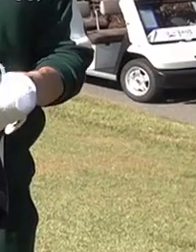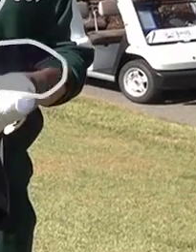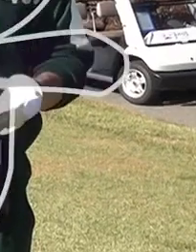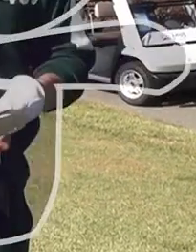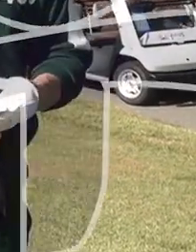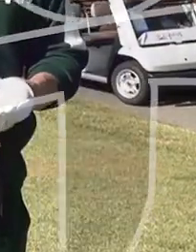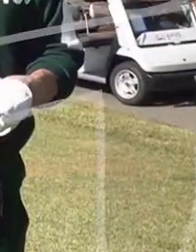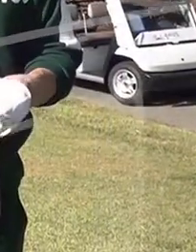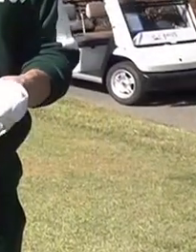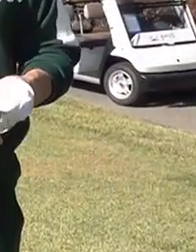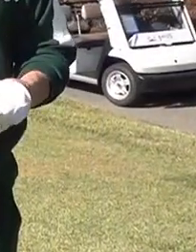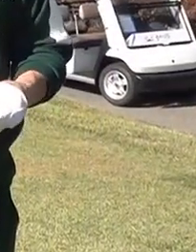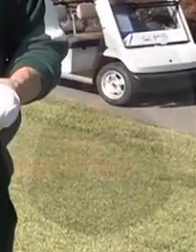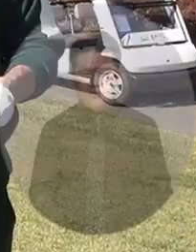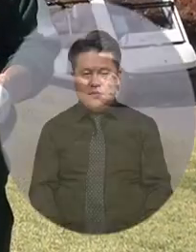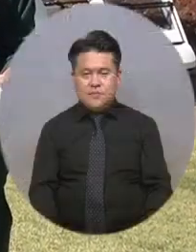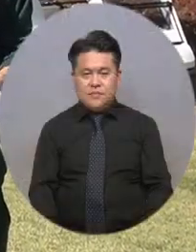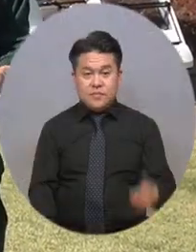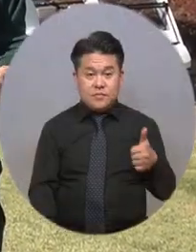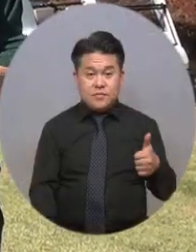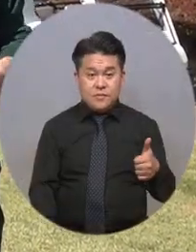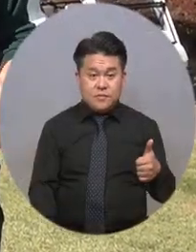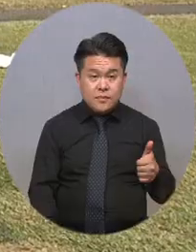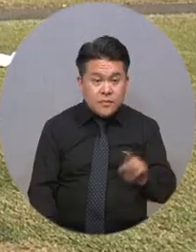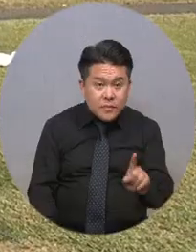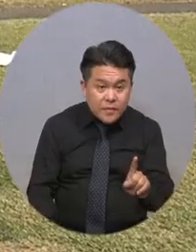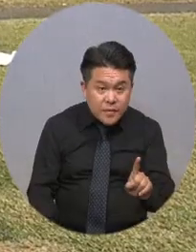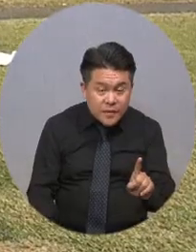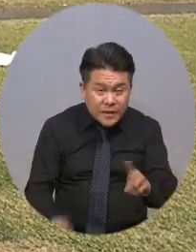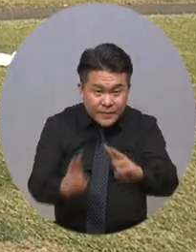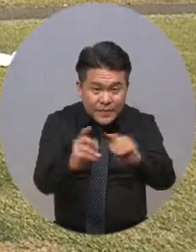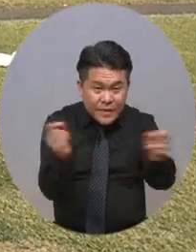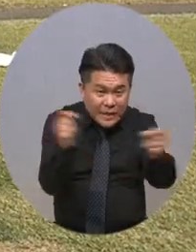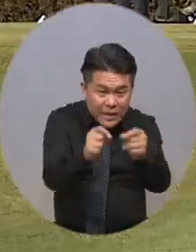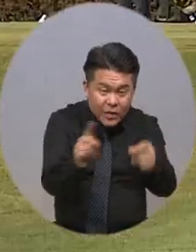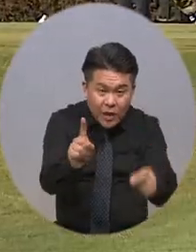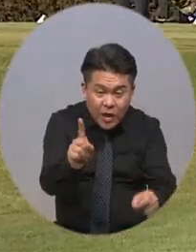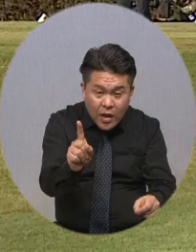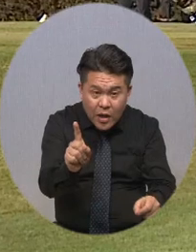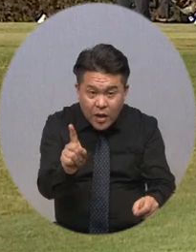오! 와, 사막 진짜? 사막 사막까지 가나요?